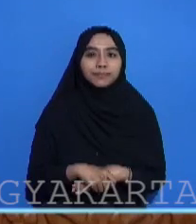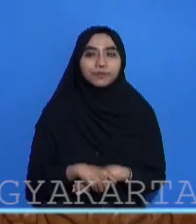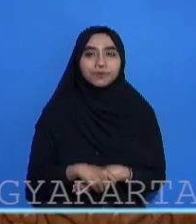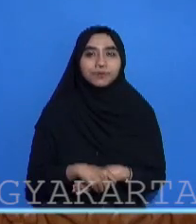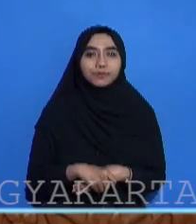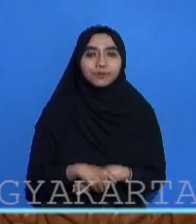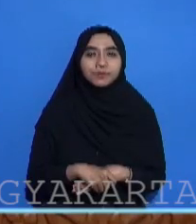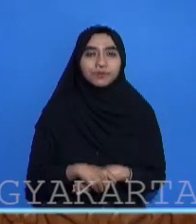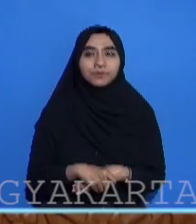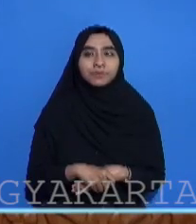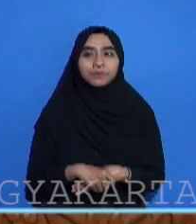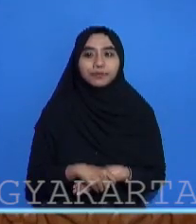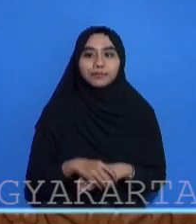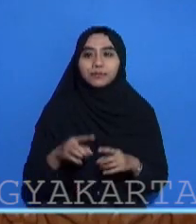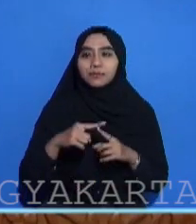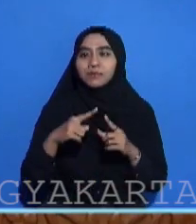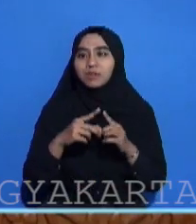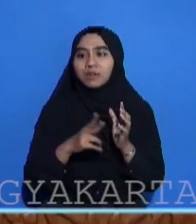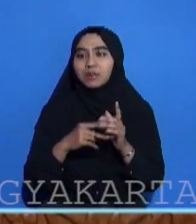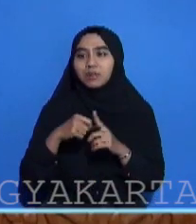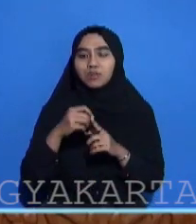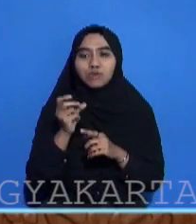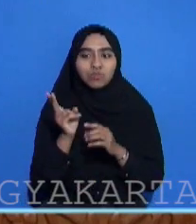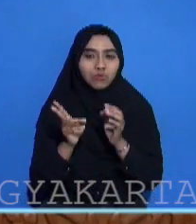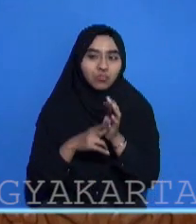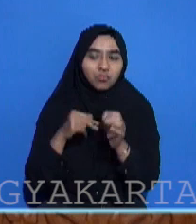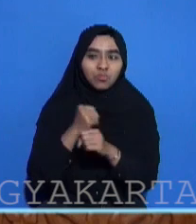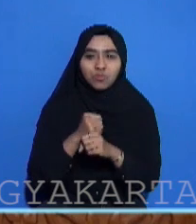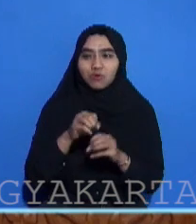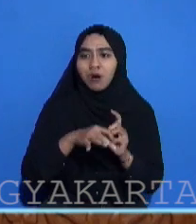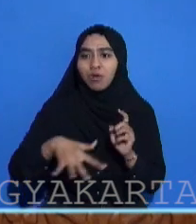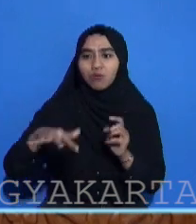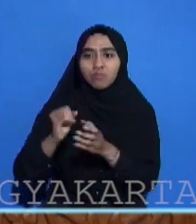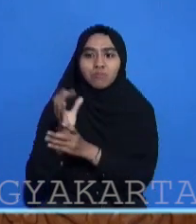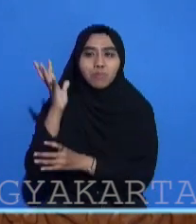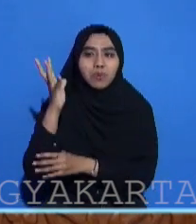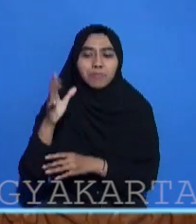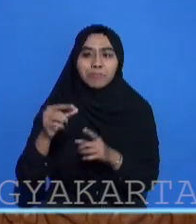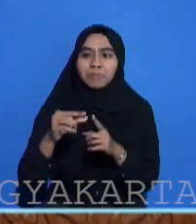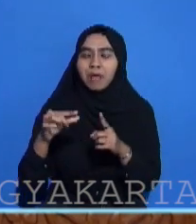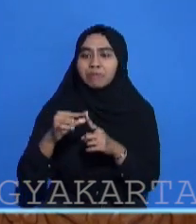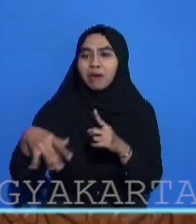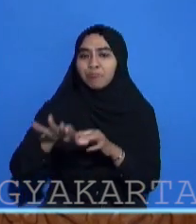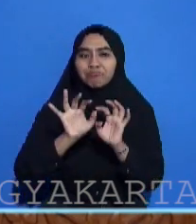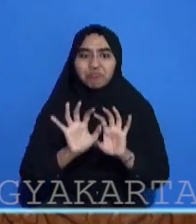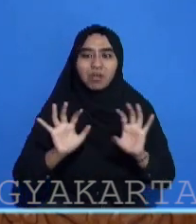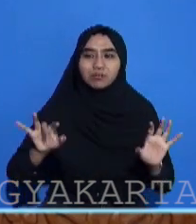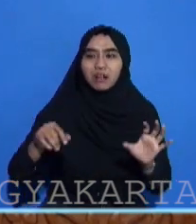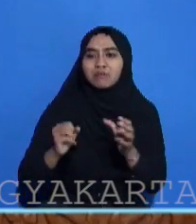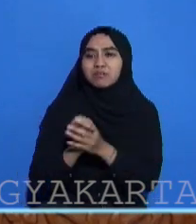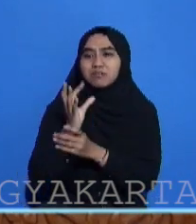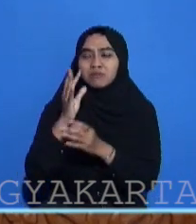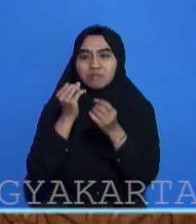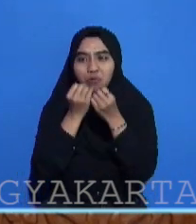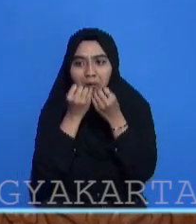Tanaman kangkung laut kathah tuwuh ngrembaka ing laladan pesisir. Sinten ingkang nyono tanaman ingkang sekaripun endah menika